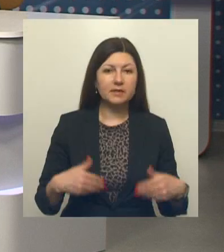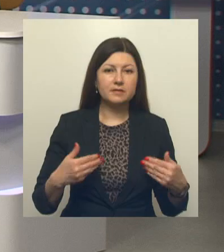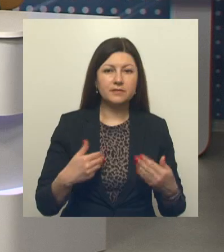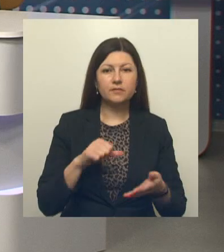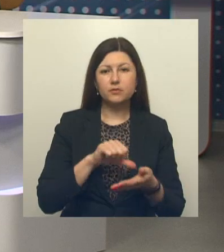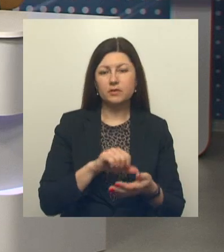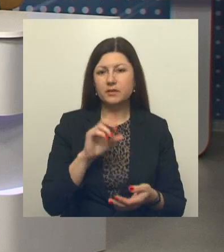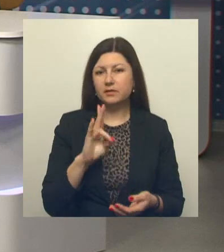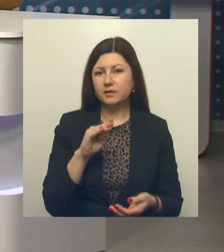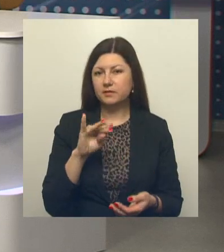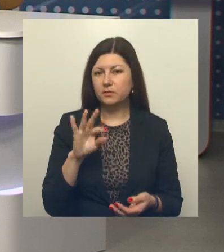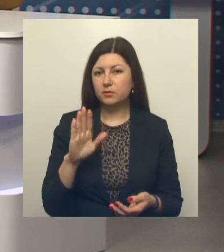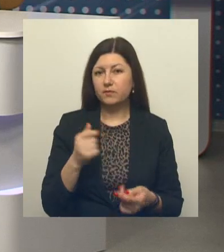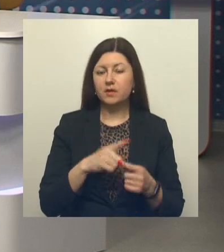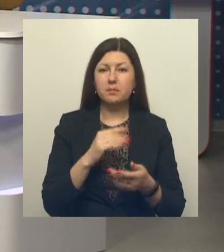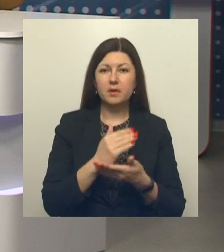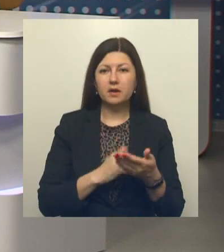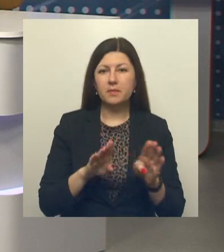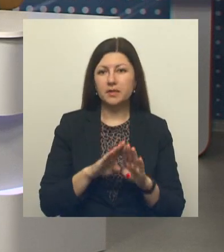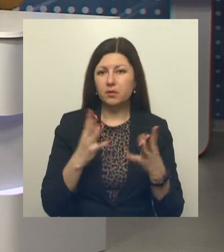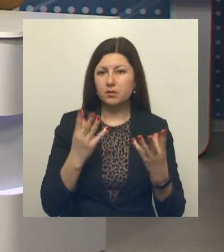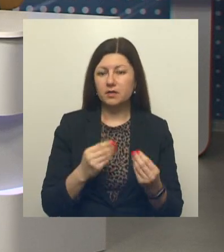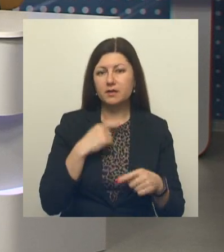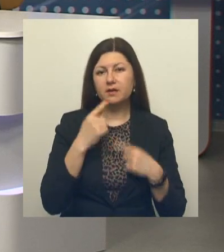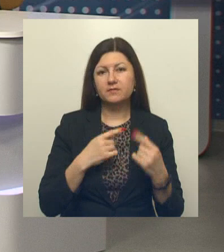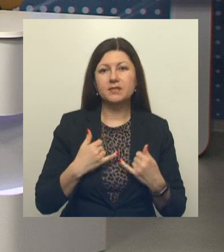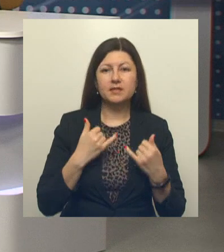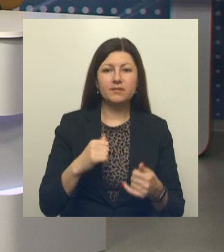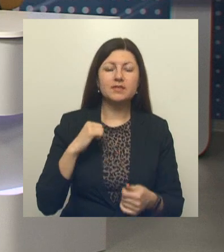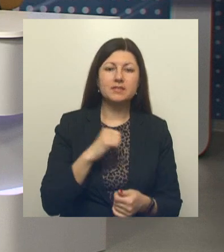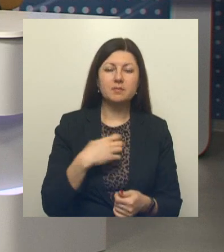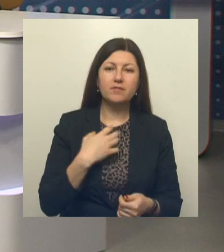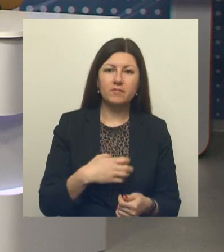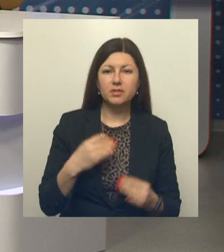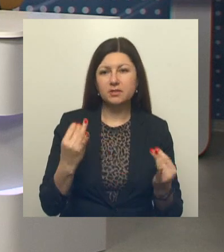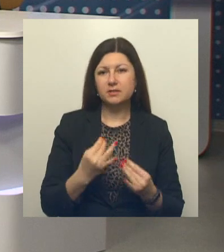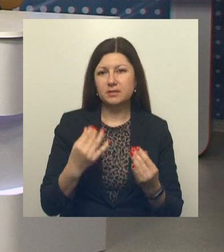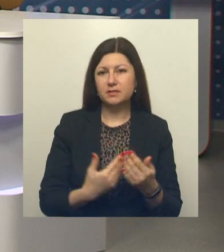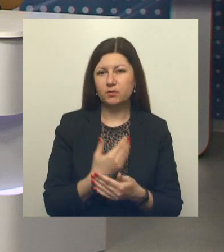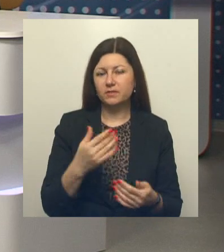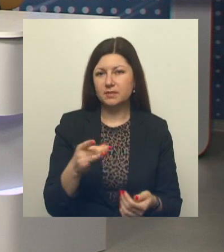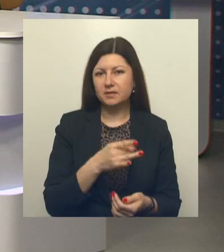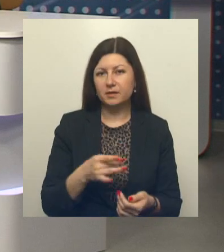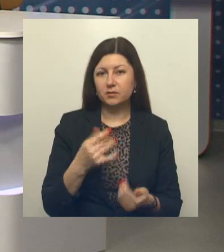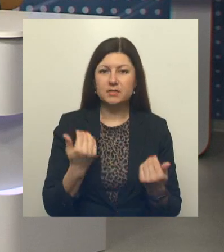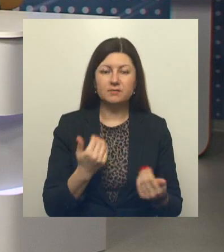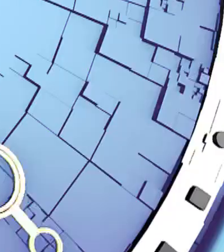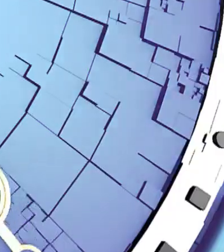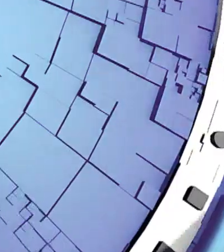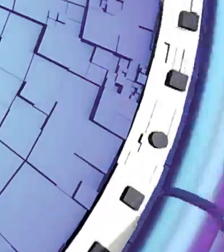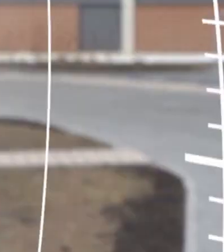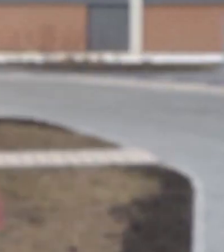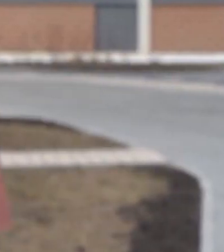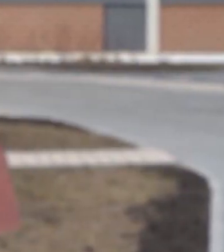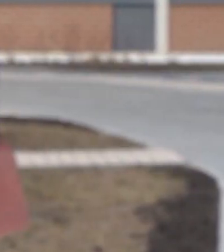Здравствуйте, в студии Наталья Титова. Это программа «Такой день». Как всегда, для вас самые важные и интересные новости региона. Сегодня в выпуске.